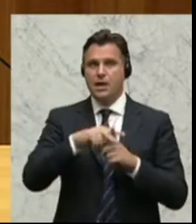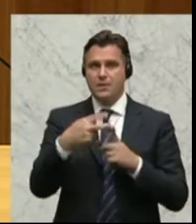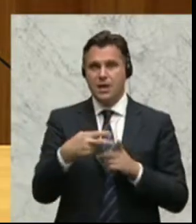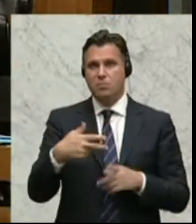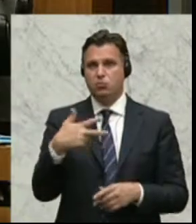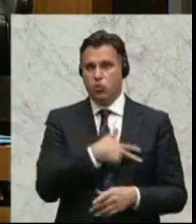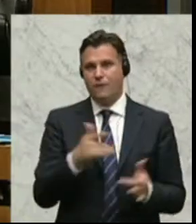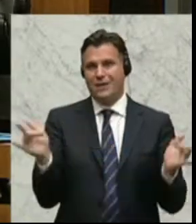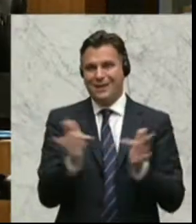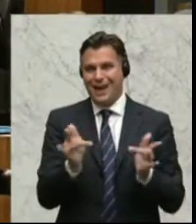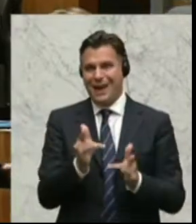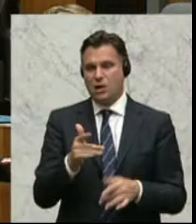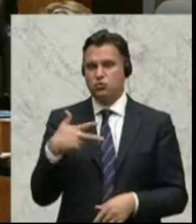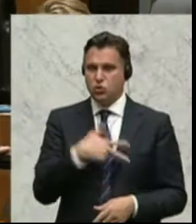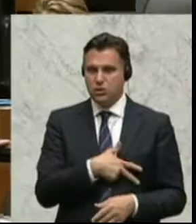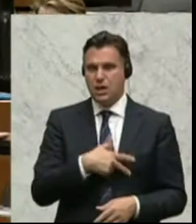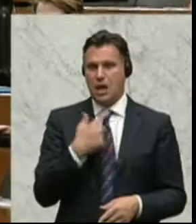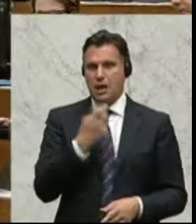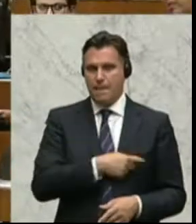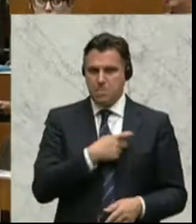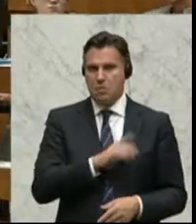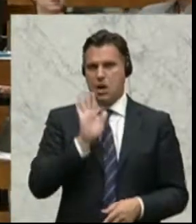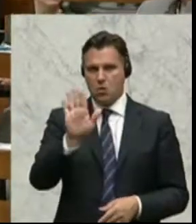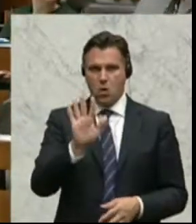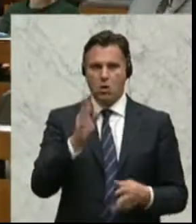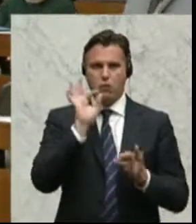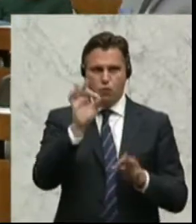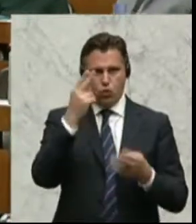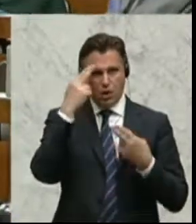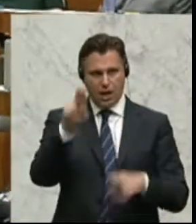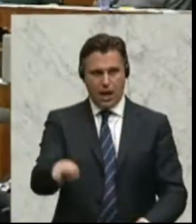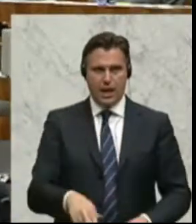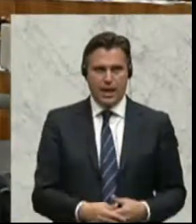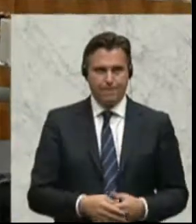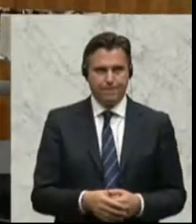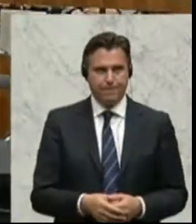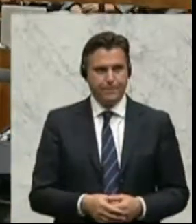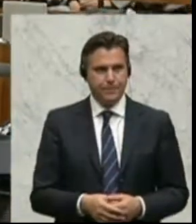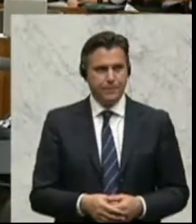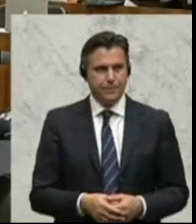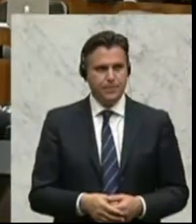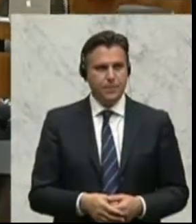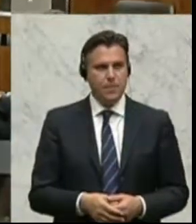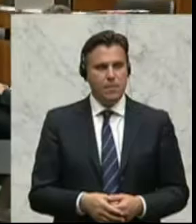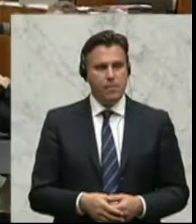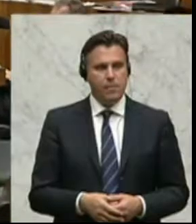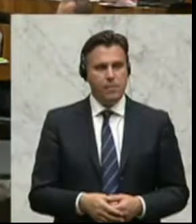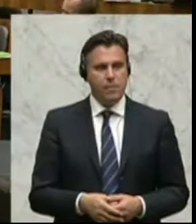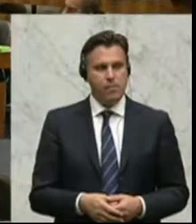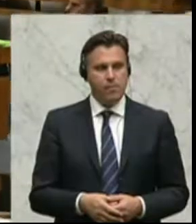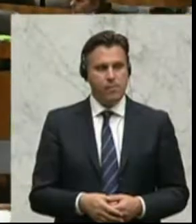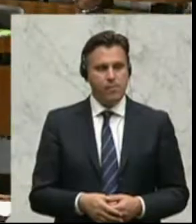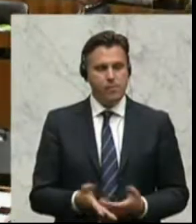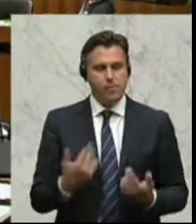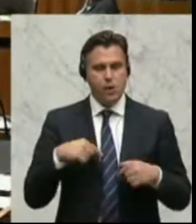Reichen. Es gebe eine Schieflage im System an sich, nicht nur in Österreich, sagt Andreas Schieder, Clubobmann der